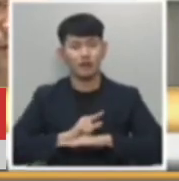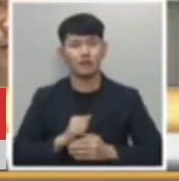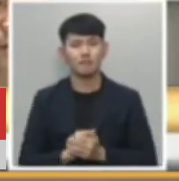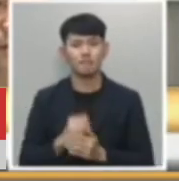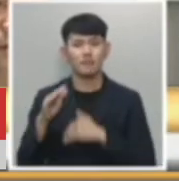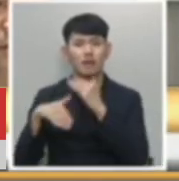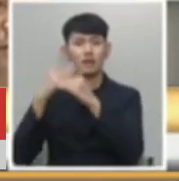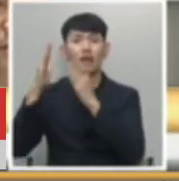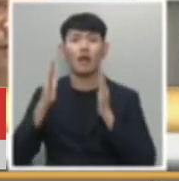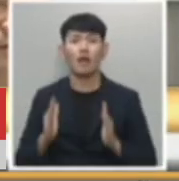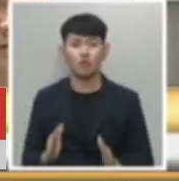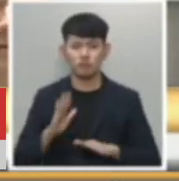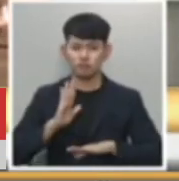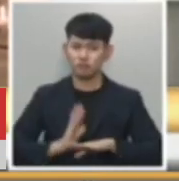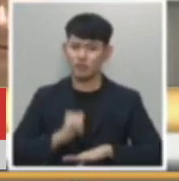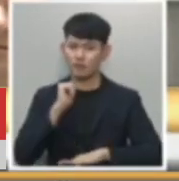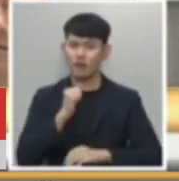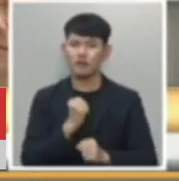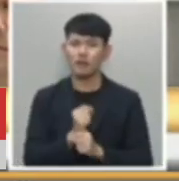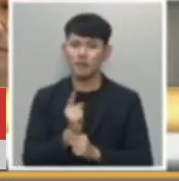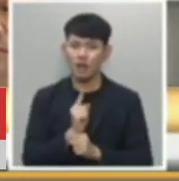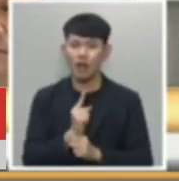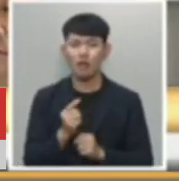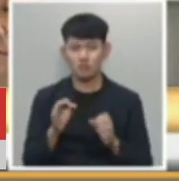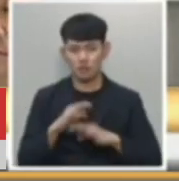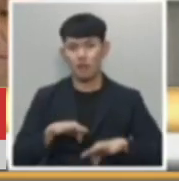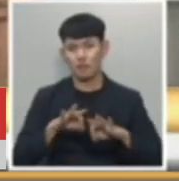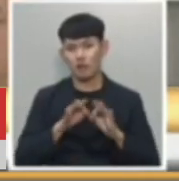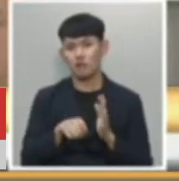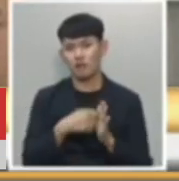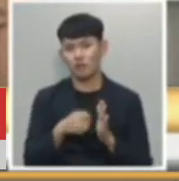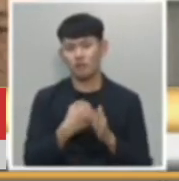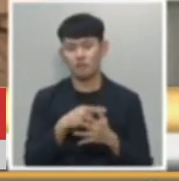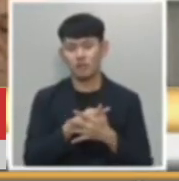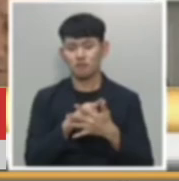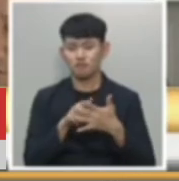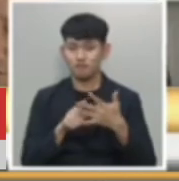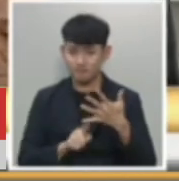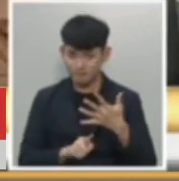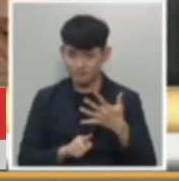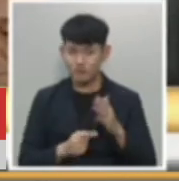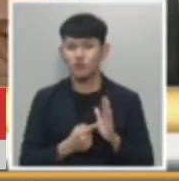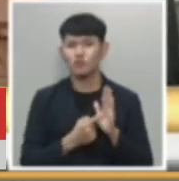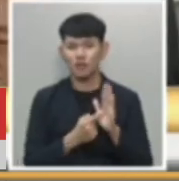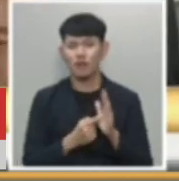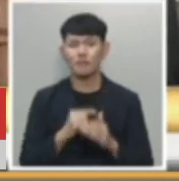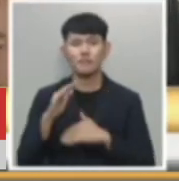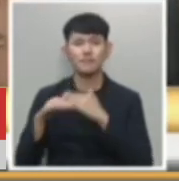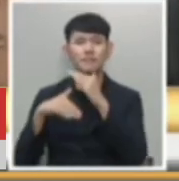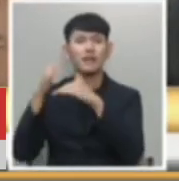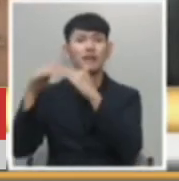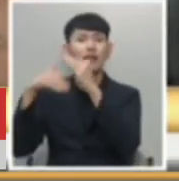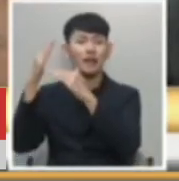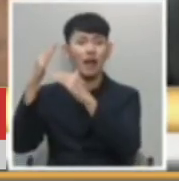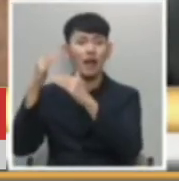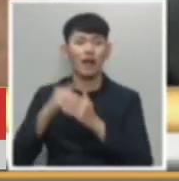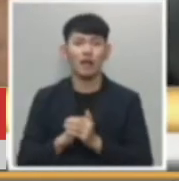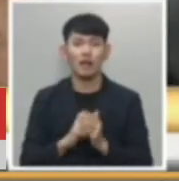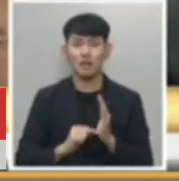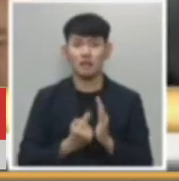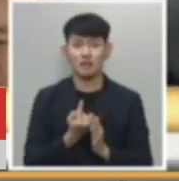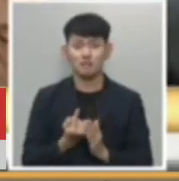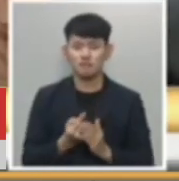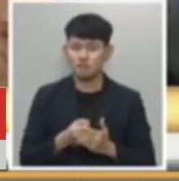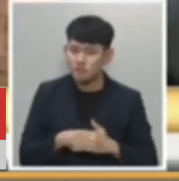ให้มีคุณภาพนั้นจะต้องมีปัจจัยหลายอย่างนะครับโดยเฉพาะในการพัฒนาตั้งแต่แรกเกิ